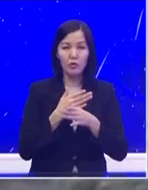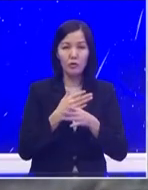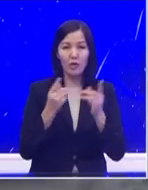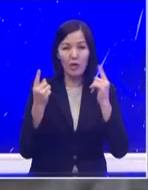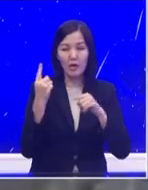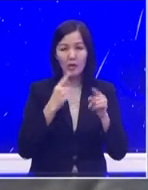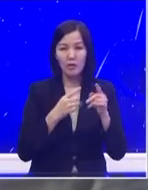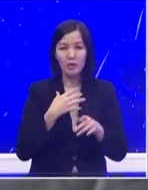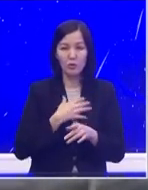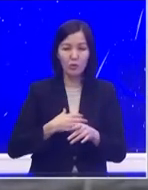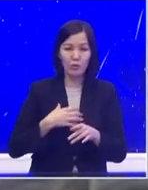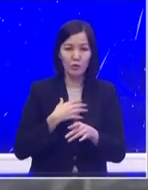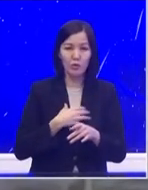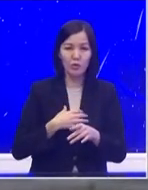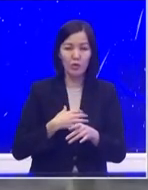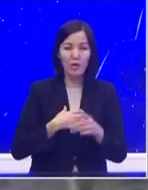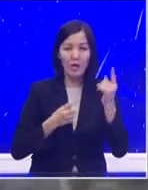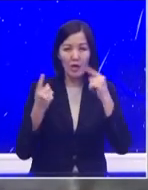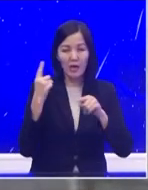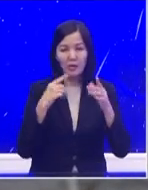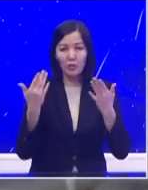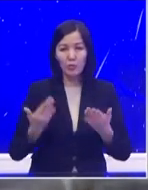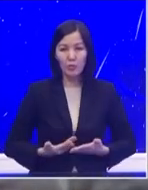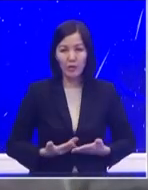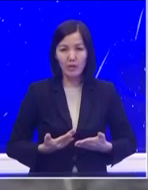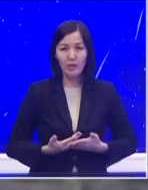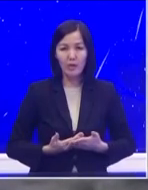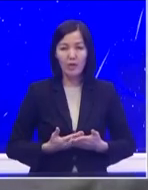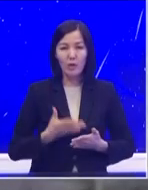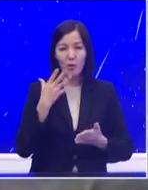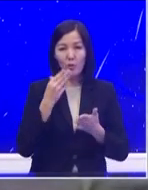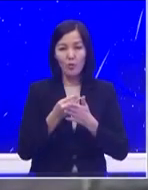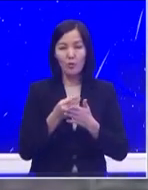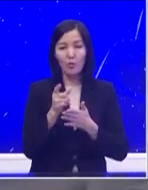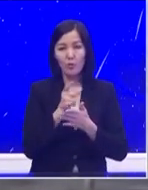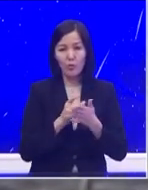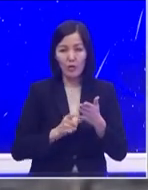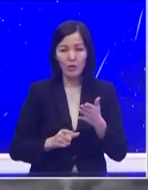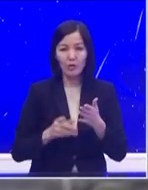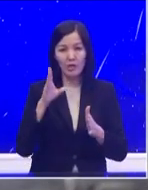ақынның күйініші, ақынның өмірі оның өлең жырларында.